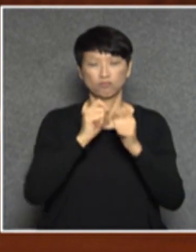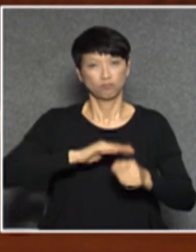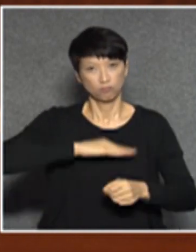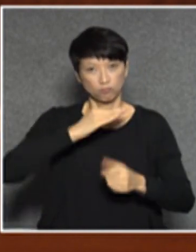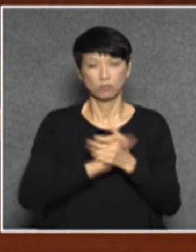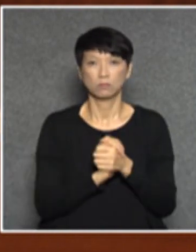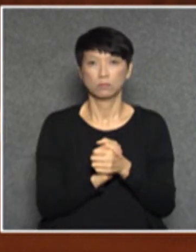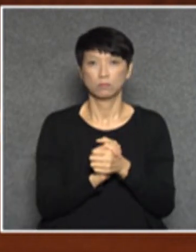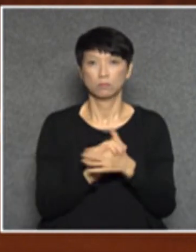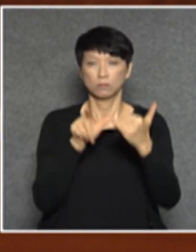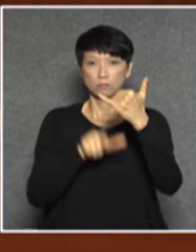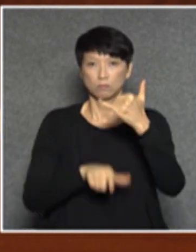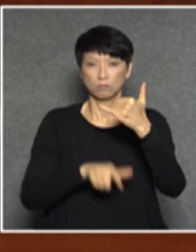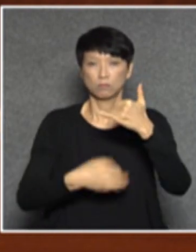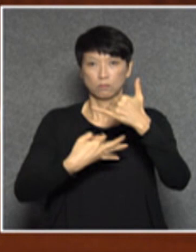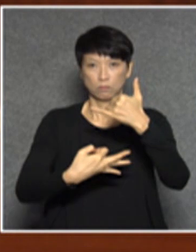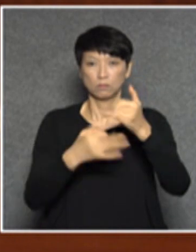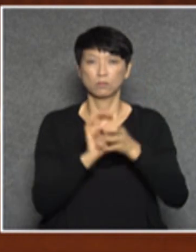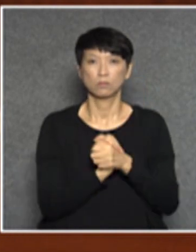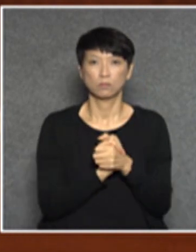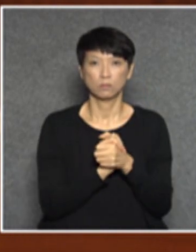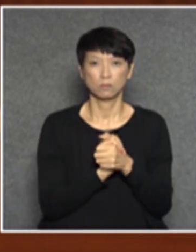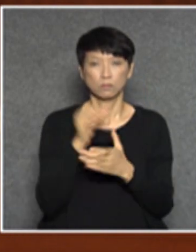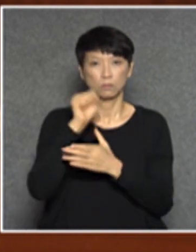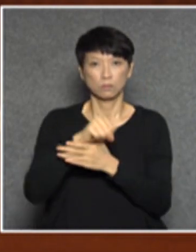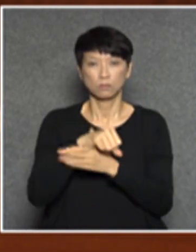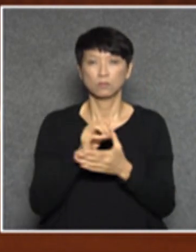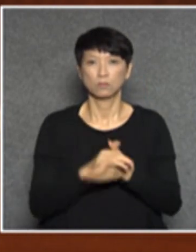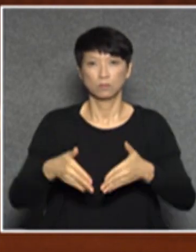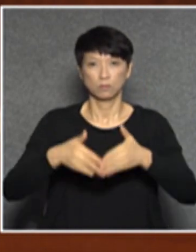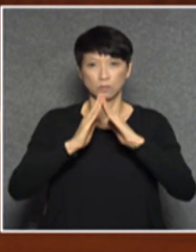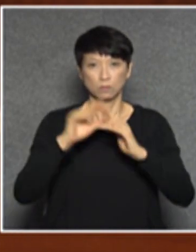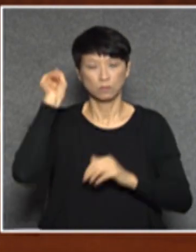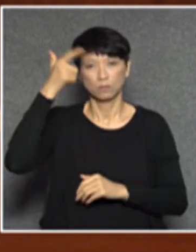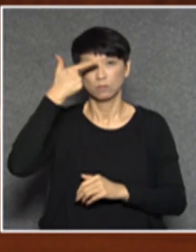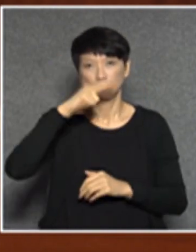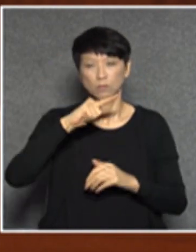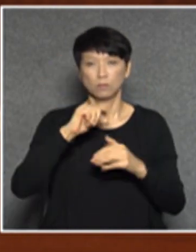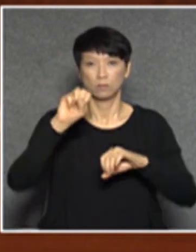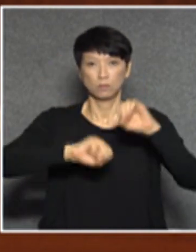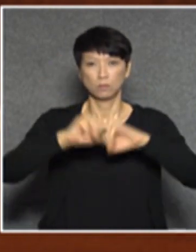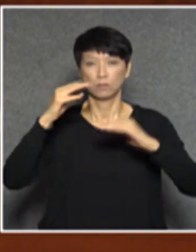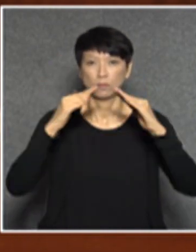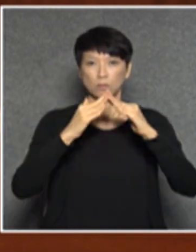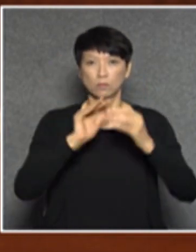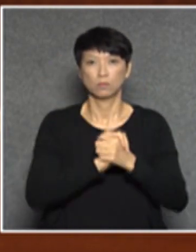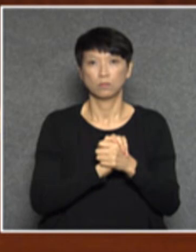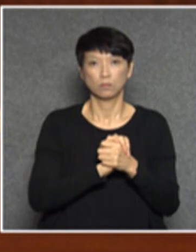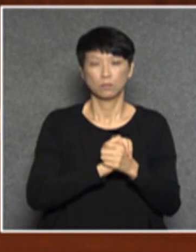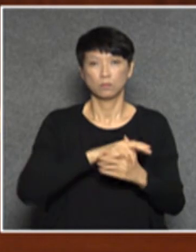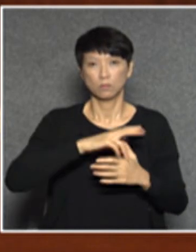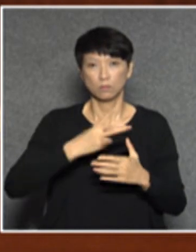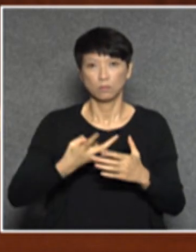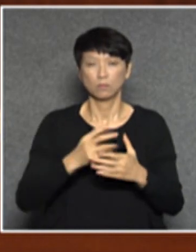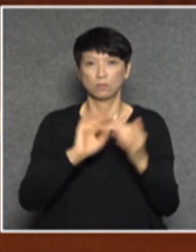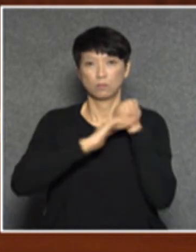上個月的3日，立法會已經通過為成立創新及科技局轉移相關法定職能的